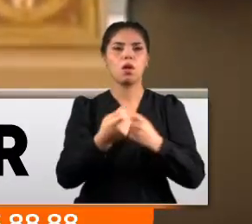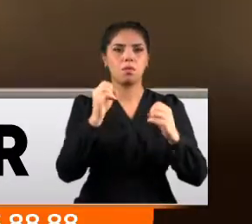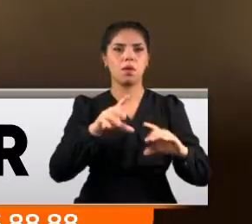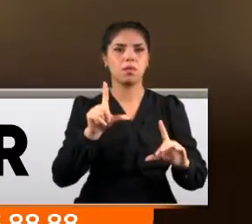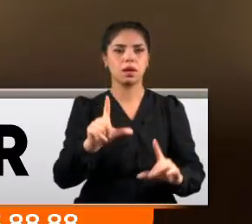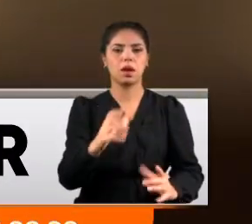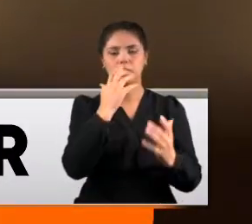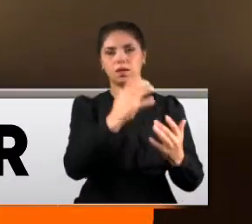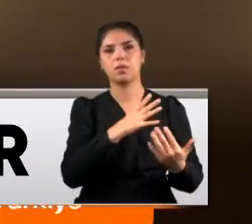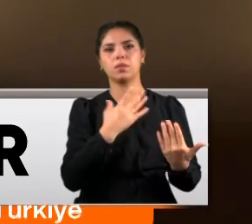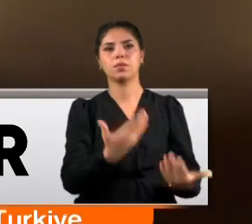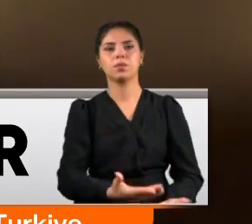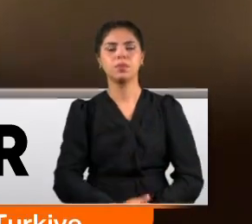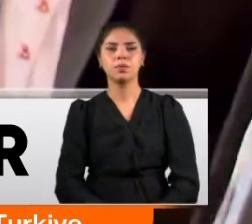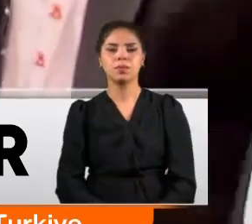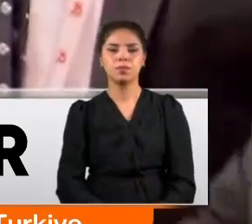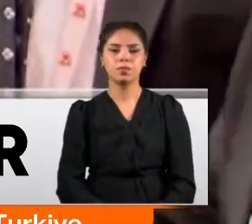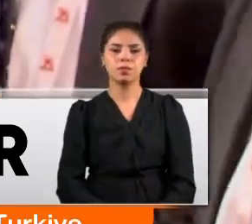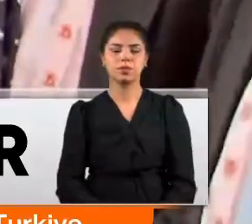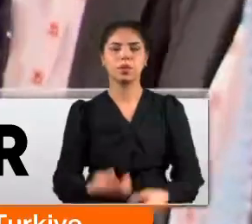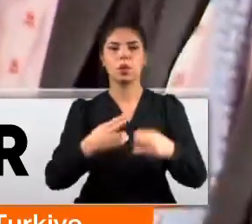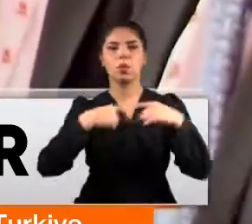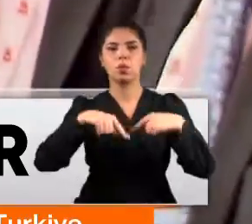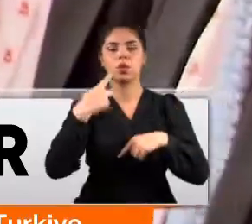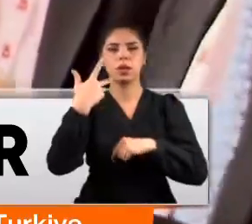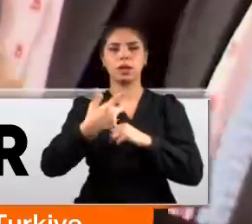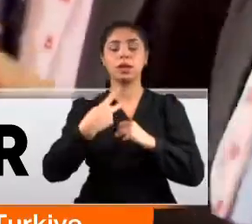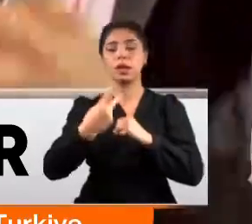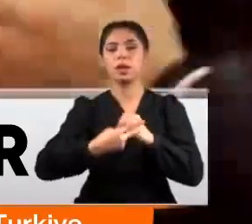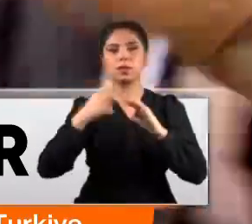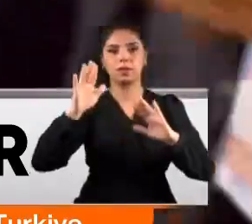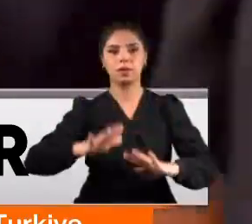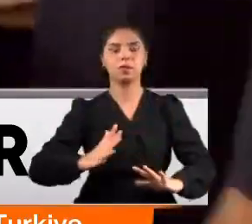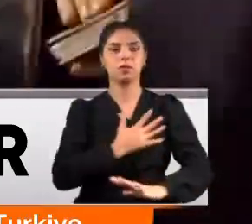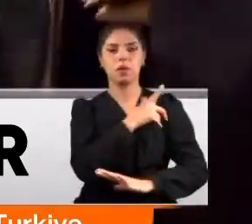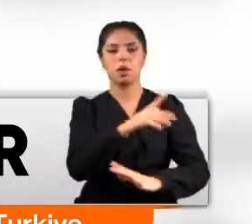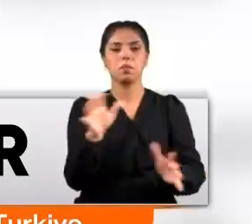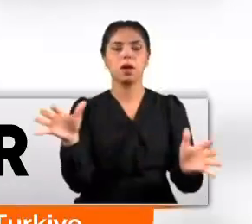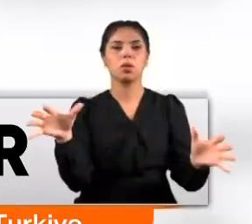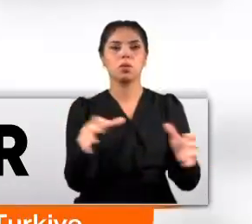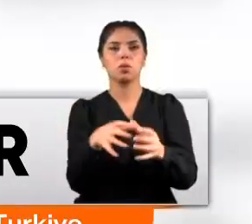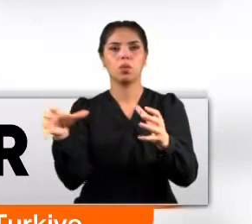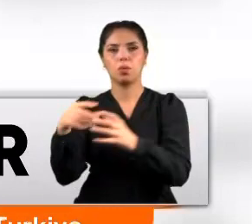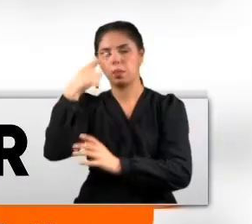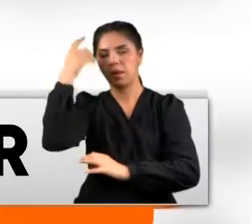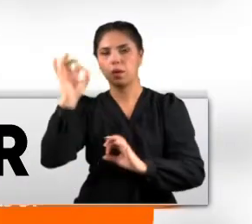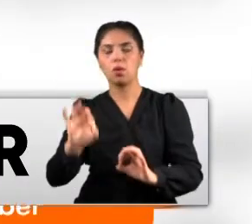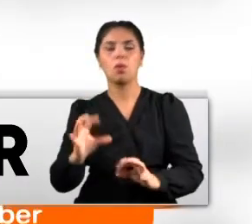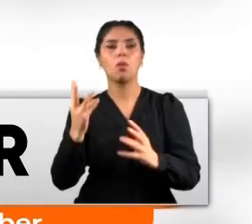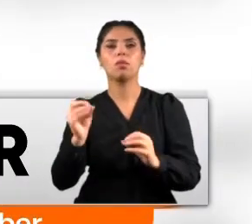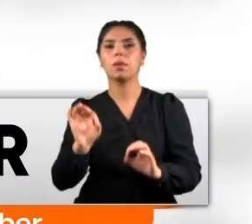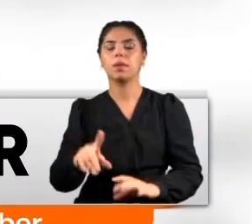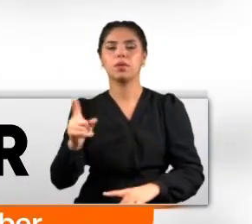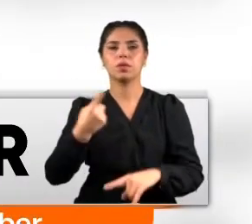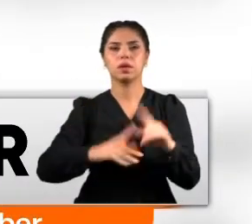Buradayım bur kurultaya hafta kala CHP'de saflar da netleşmeye başladı Kılıçdaroğlu'nun a